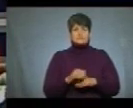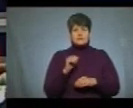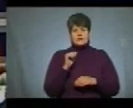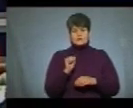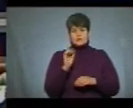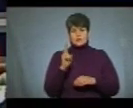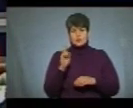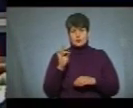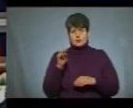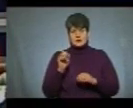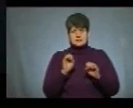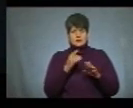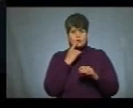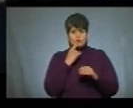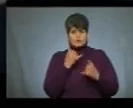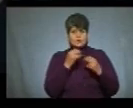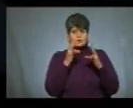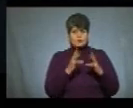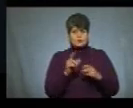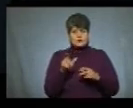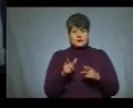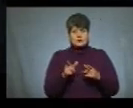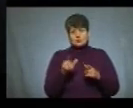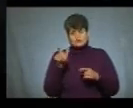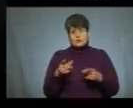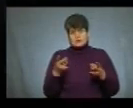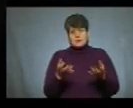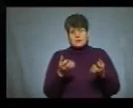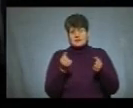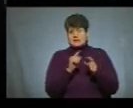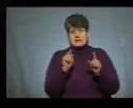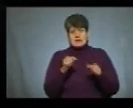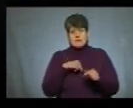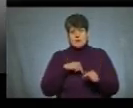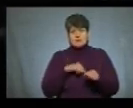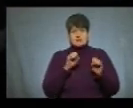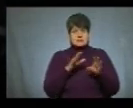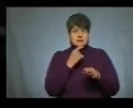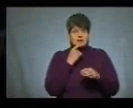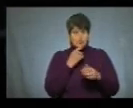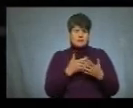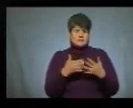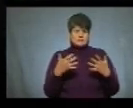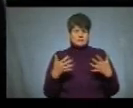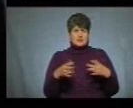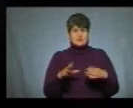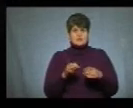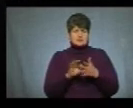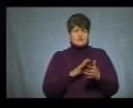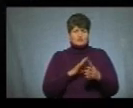травмованого чоловіка. Кожну людину якось треба підтримати чимось, не тільки морально, а здати крові. Спочатку було досить страшно,